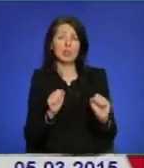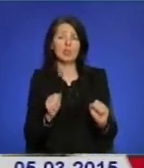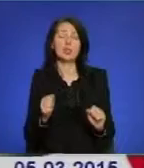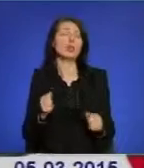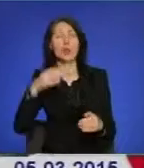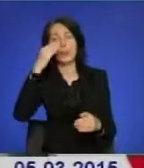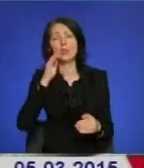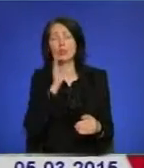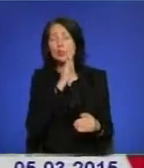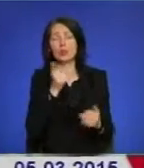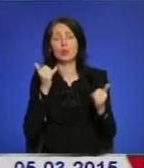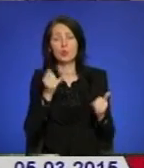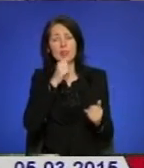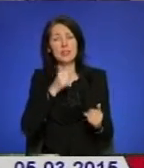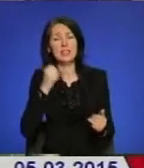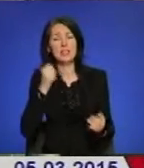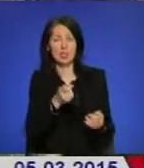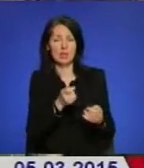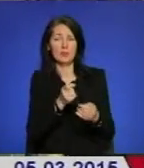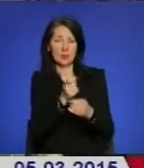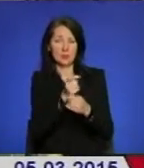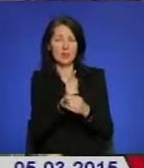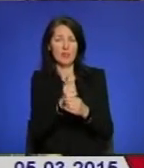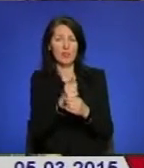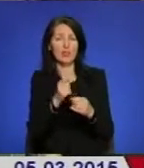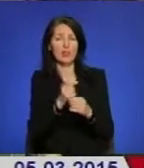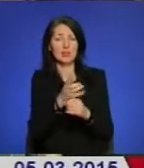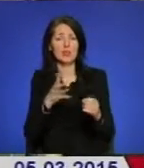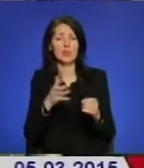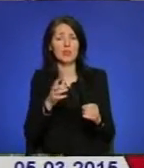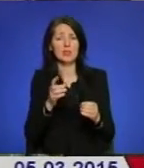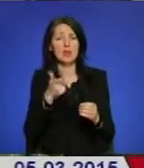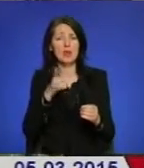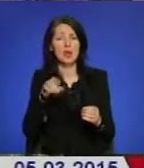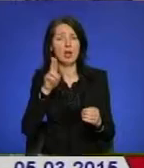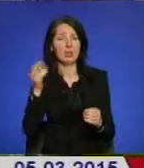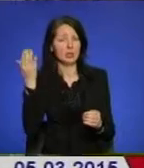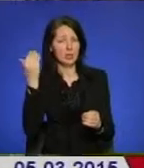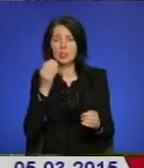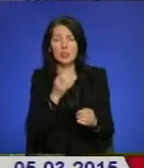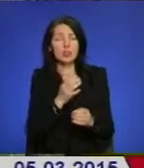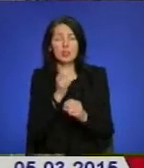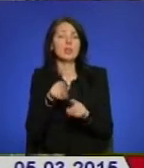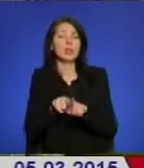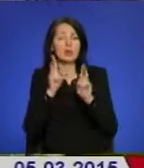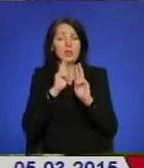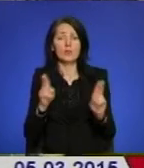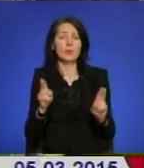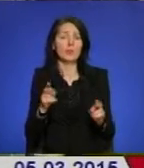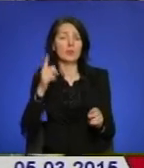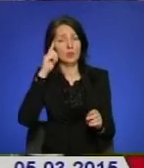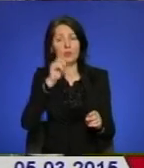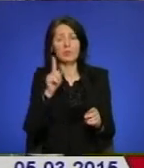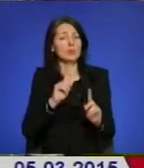системи залпового вогню «Град». Не займався нічим подібним. Ну, зразу спочатку було, здавалося, що буде нереально.